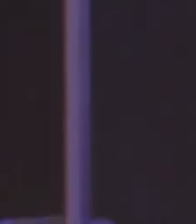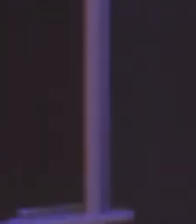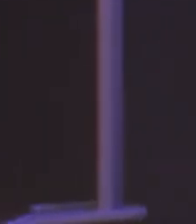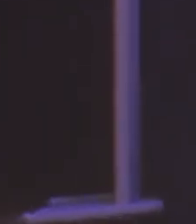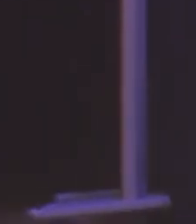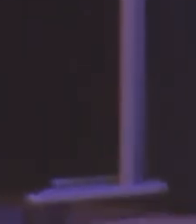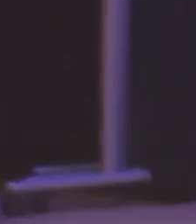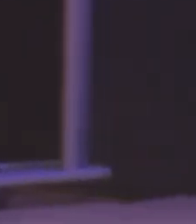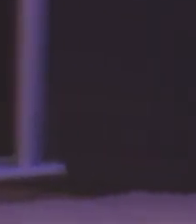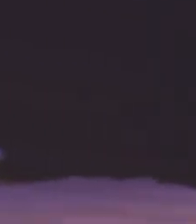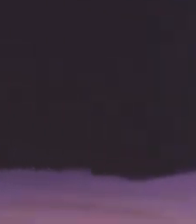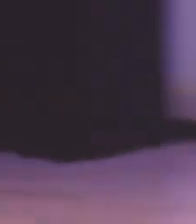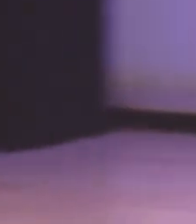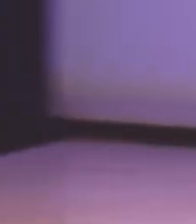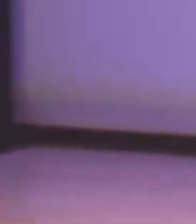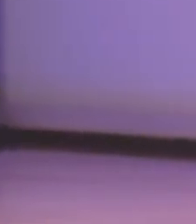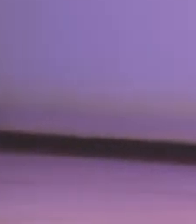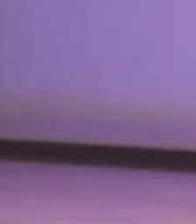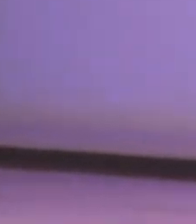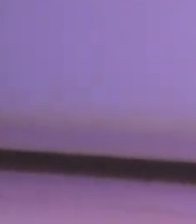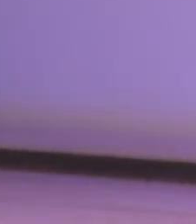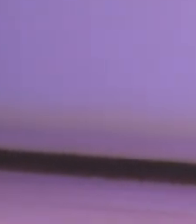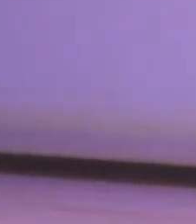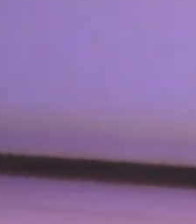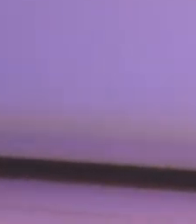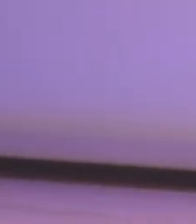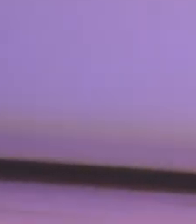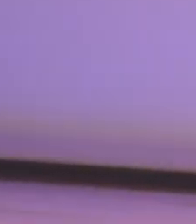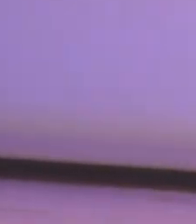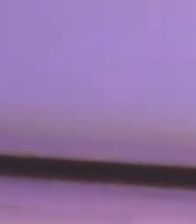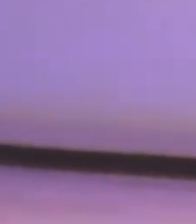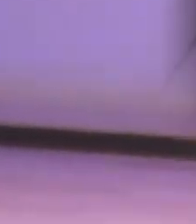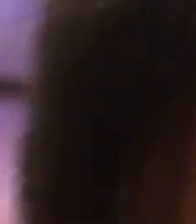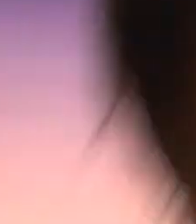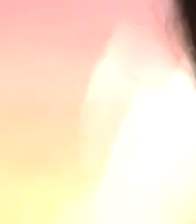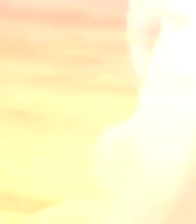ブーブー超するとああ言葉がおかしくなります